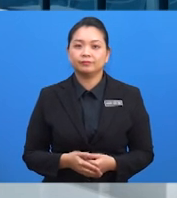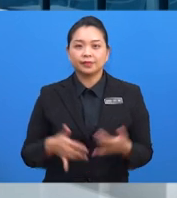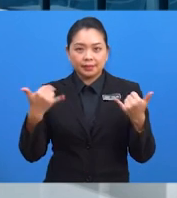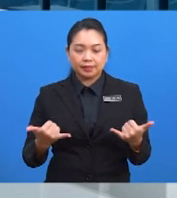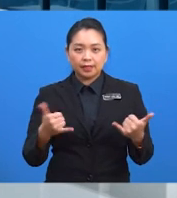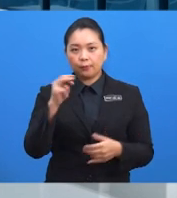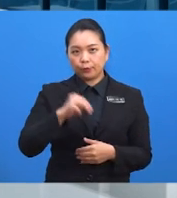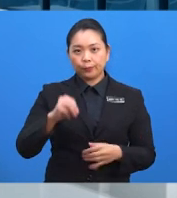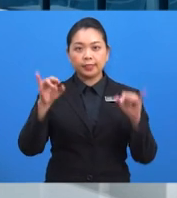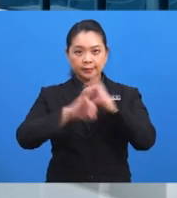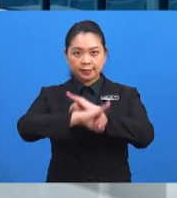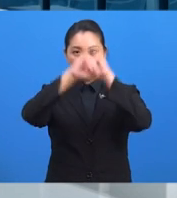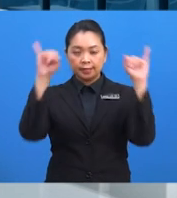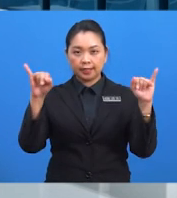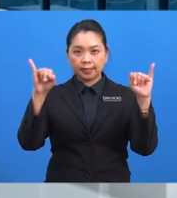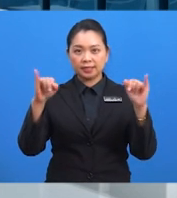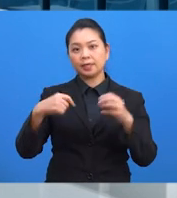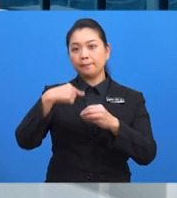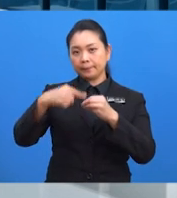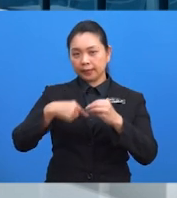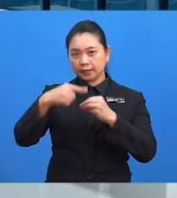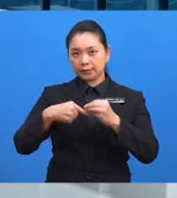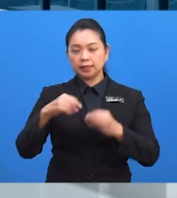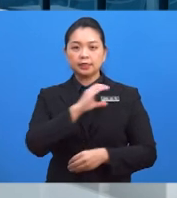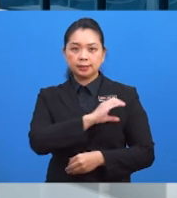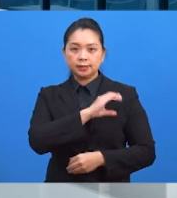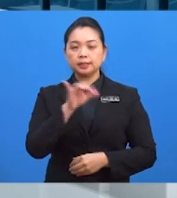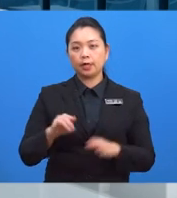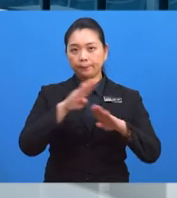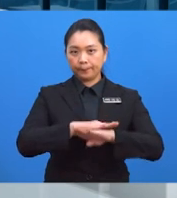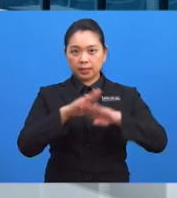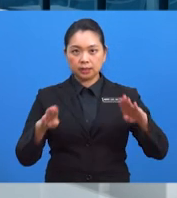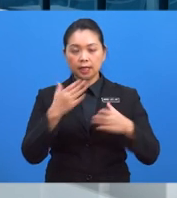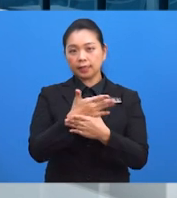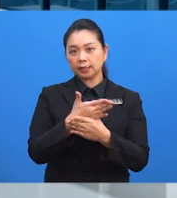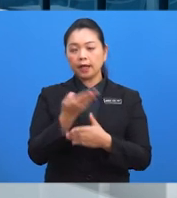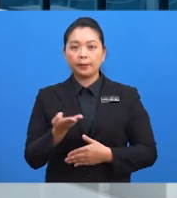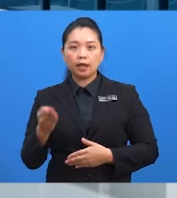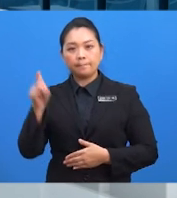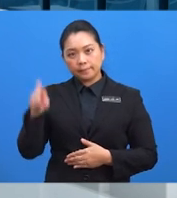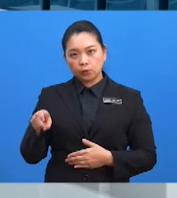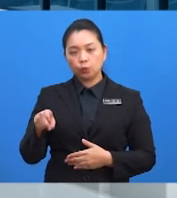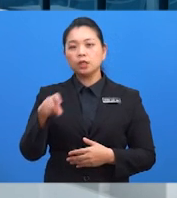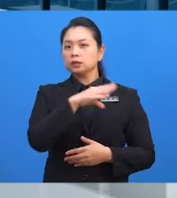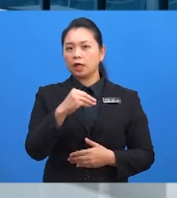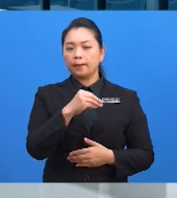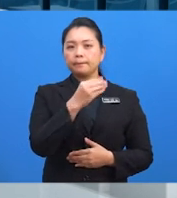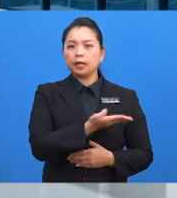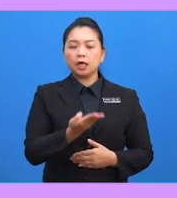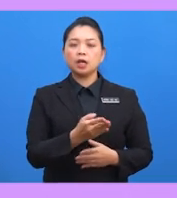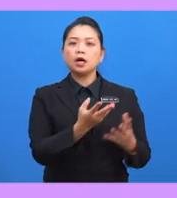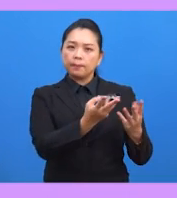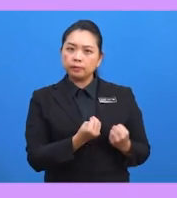Sekarang murid-murid jelas mengenai ciri-ciri yang membezakan antara barang keperluan dan barang kehendak.